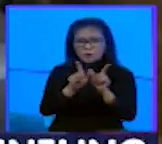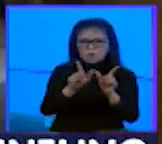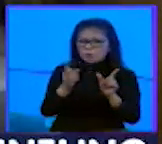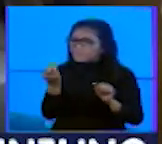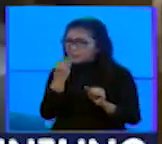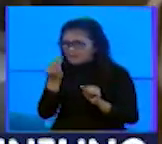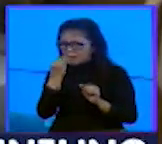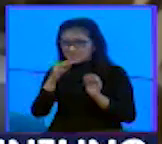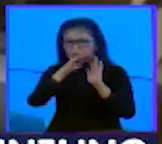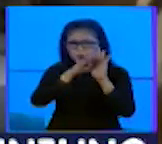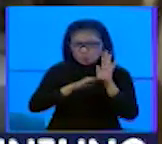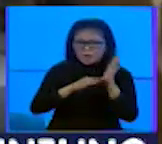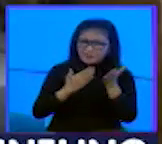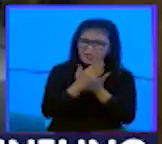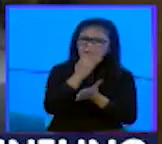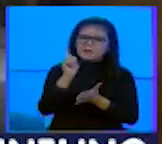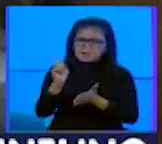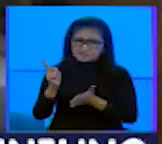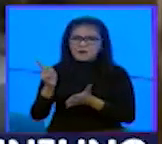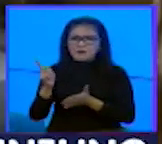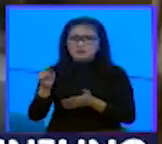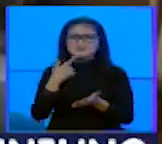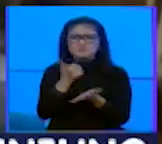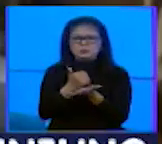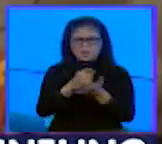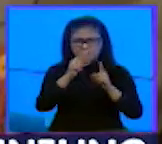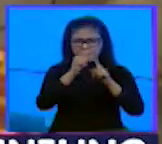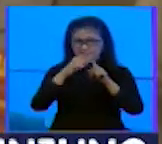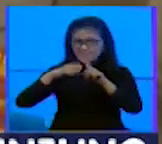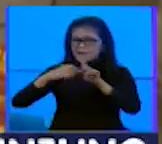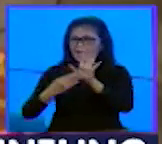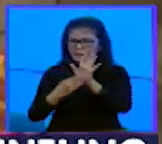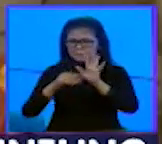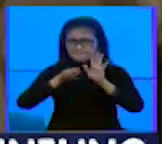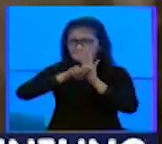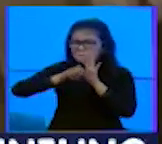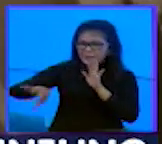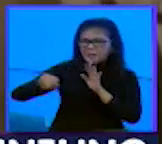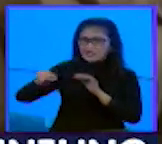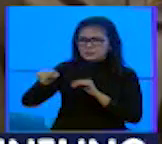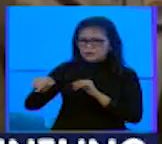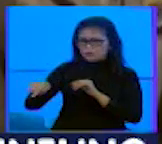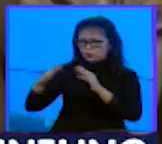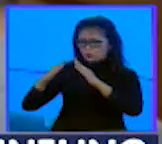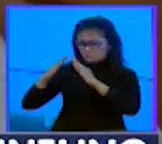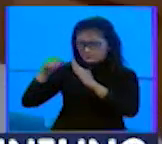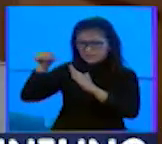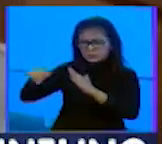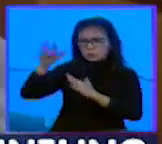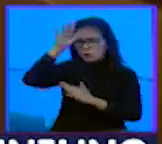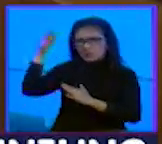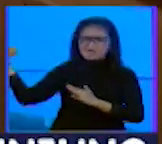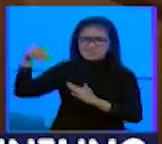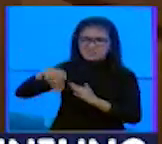aturan. Padahal sesuai aturan PPKM hanya diperbolehkan sebanyak 25% dari total kapasitas.